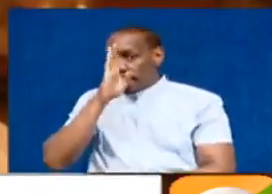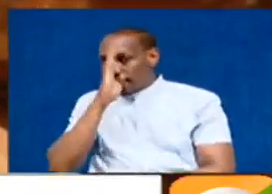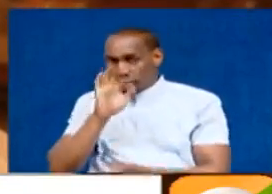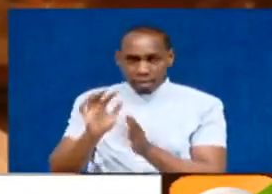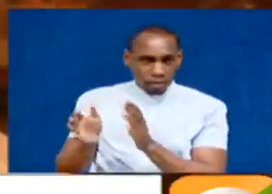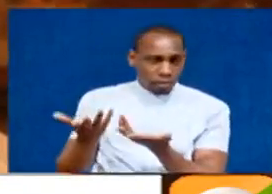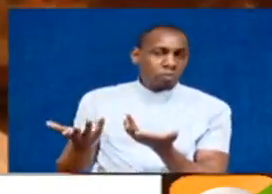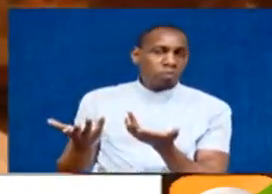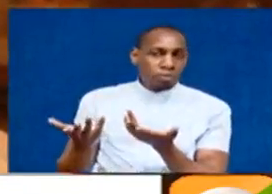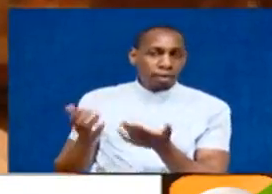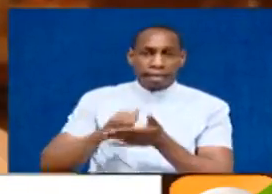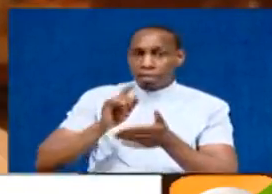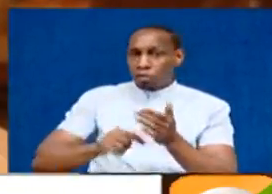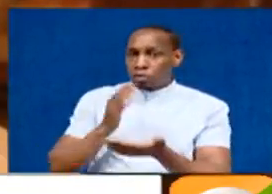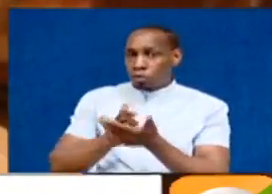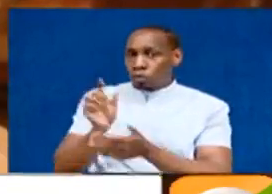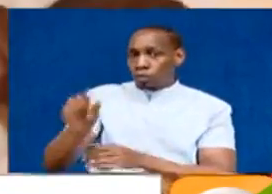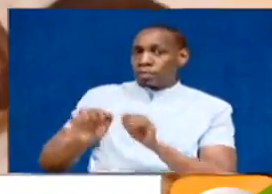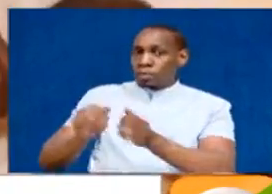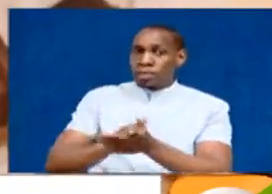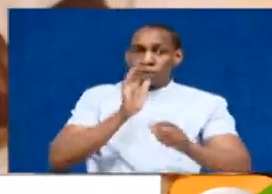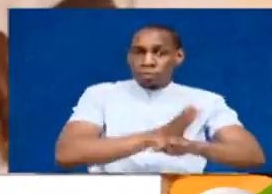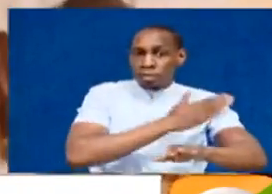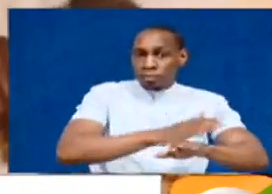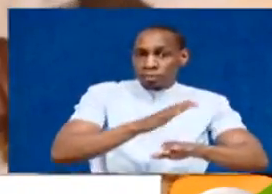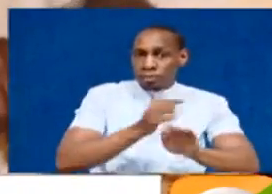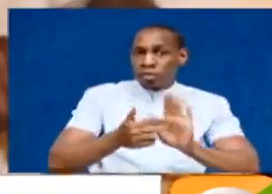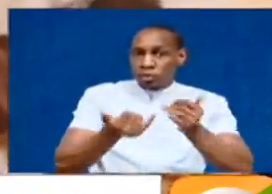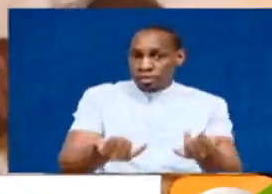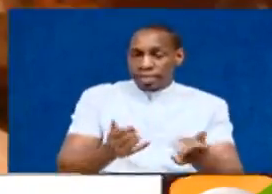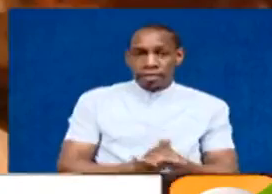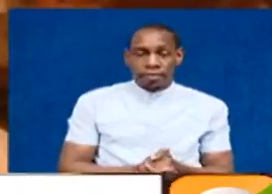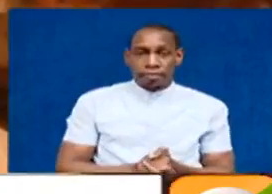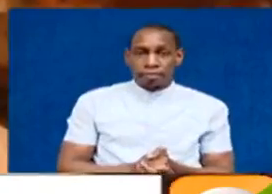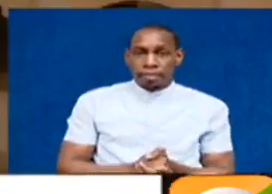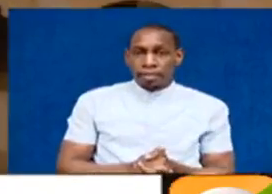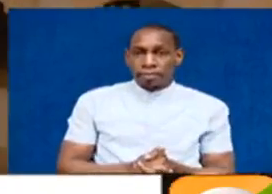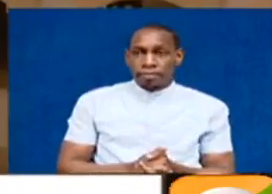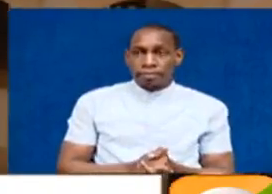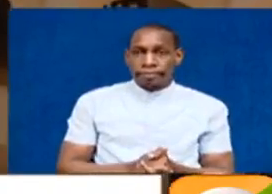wanatashwishi kwamba kweli wewe zapiga muziki ama ni masihara tu.